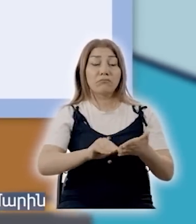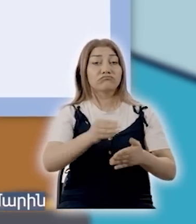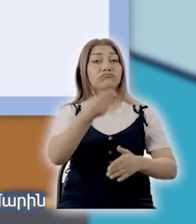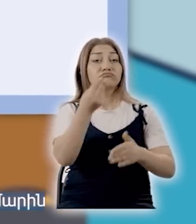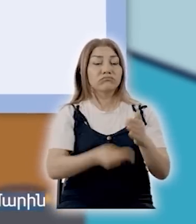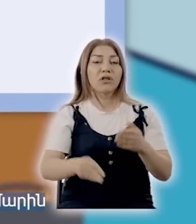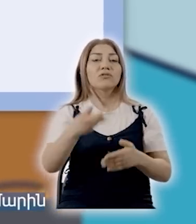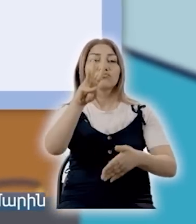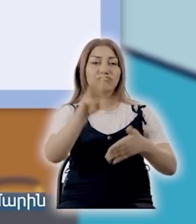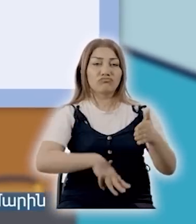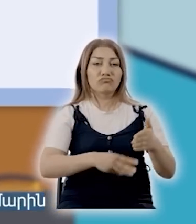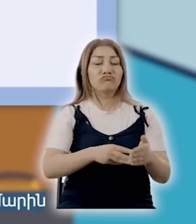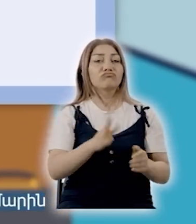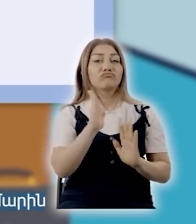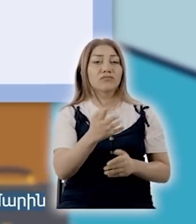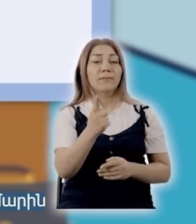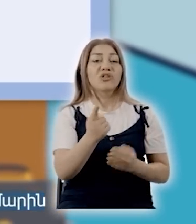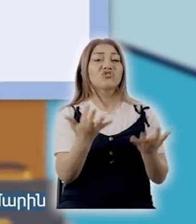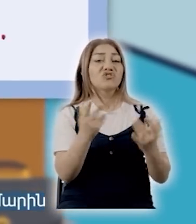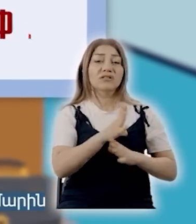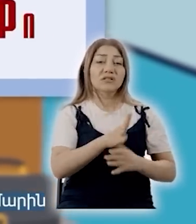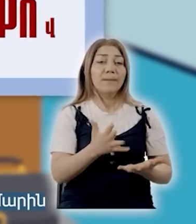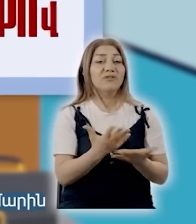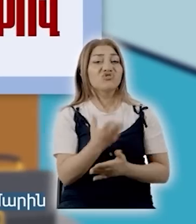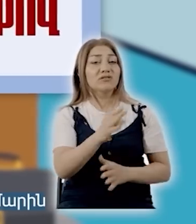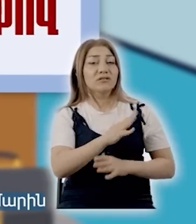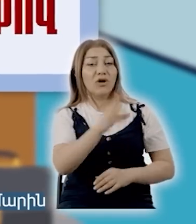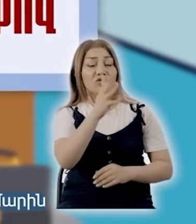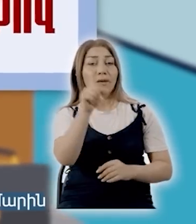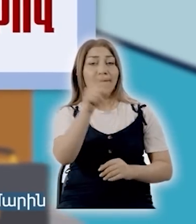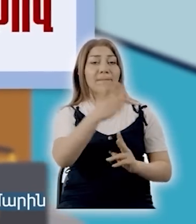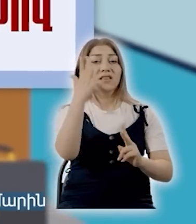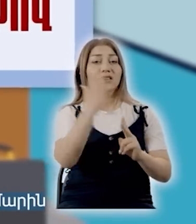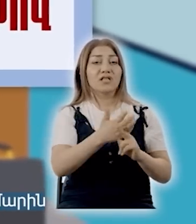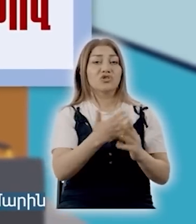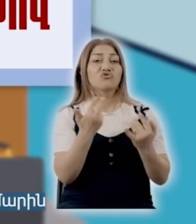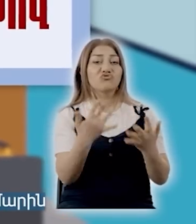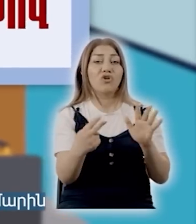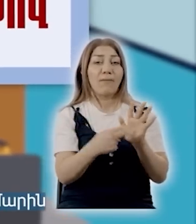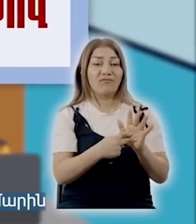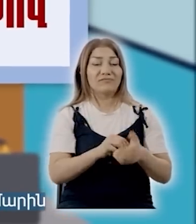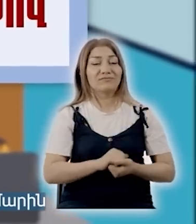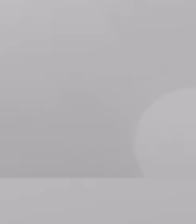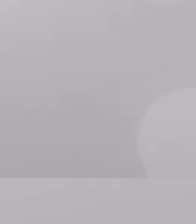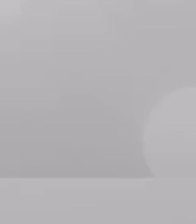ընթացքում, առաջացնում է տուգանքի նշանակում յուրաքանչյուր չհաշվարկված կամ չվճարված աշխատավարձի 1/4 չափով։